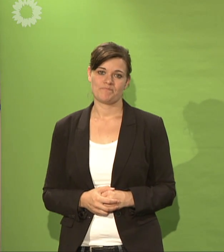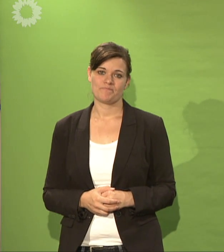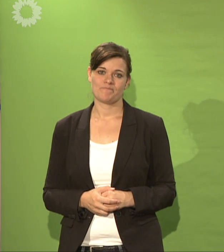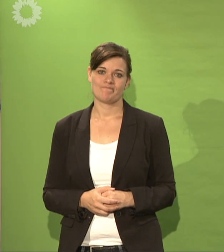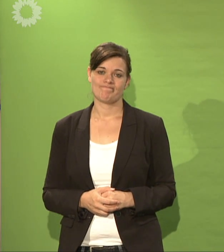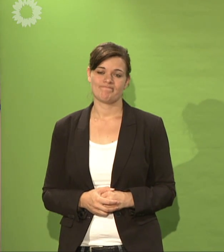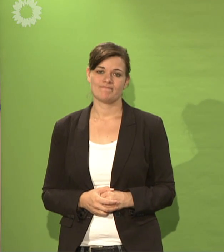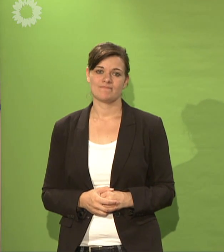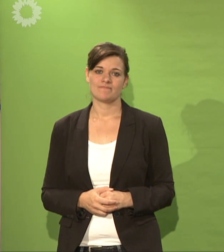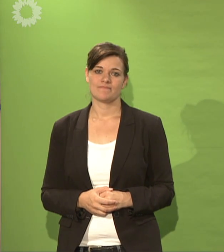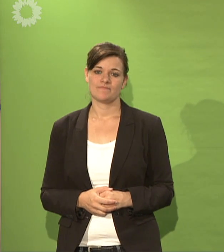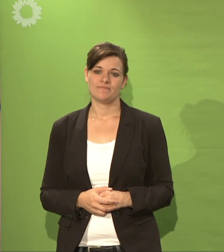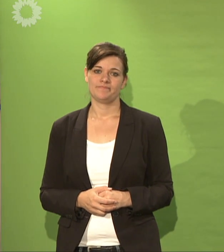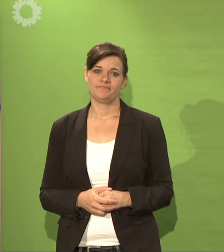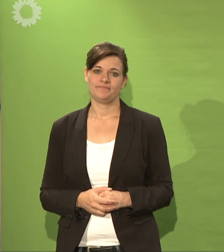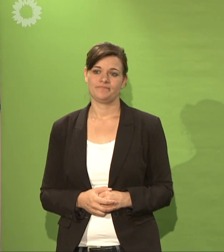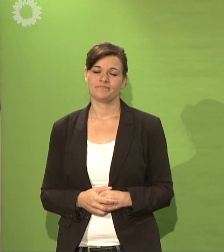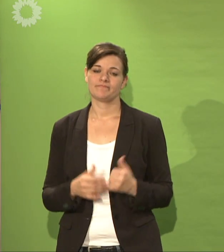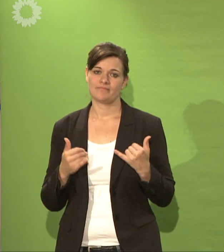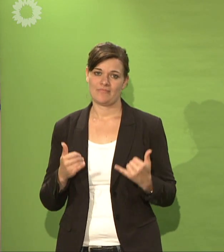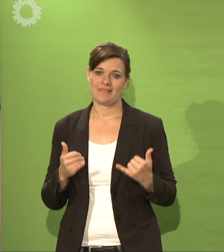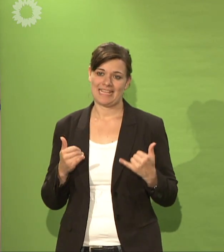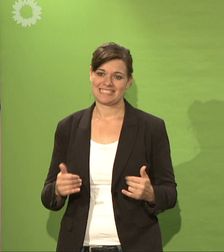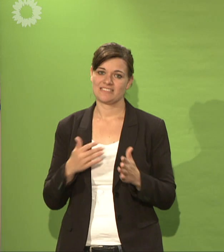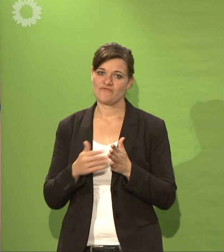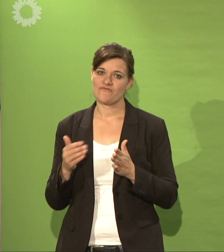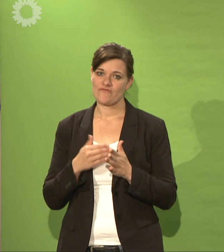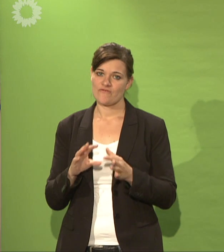gehen wir weiter erstmal vor.